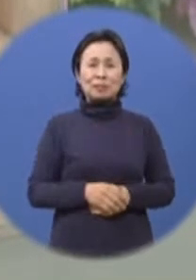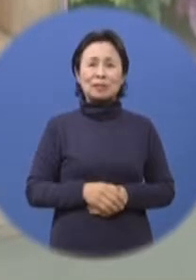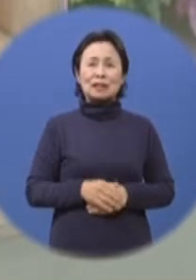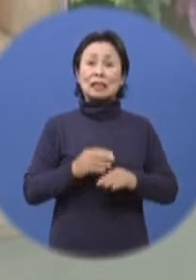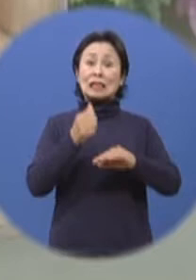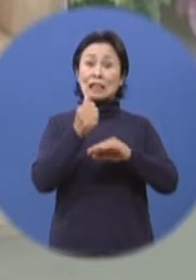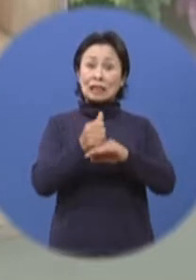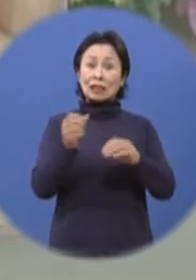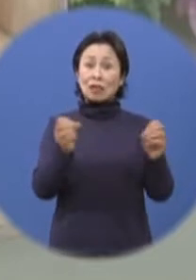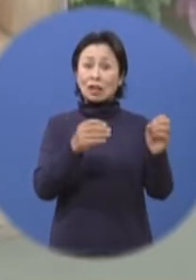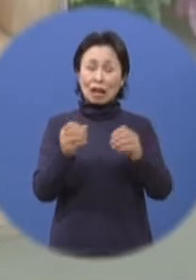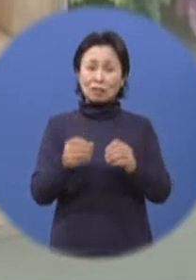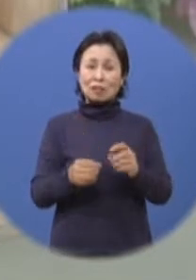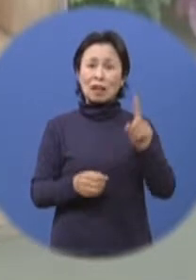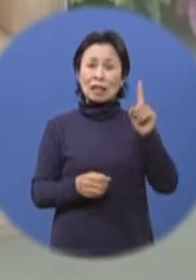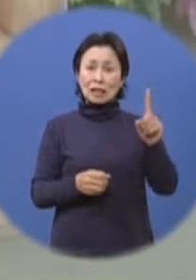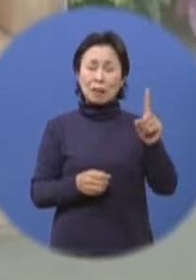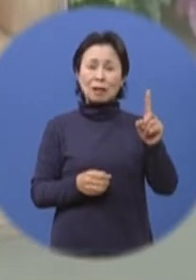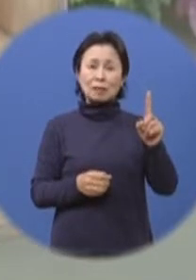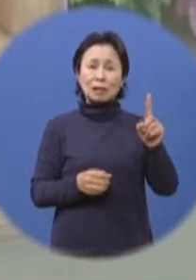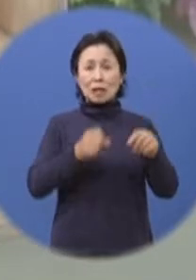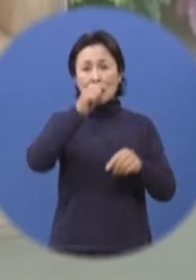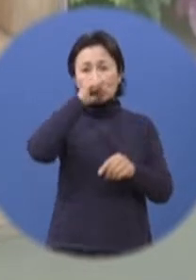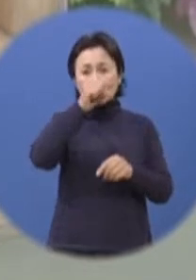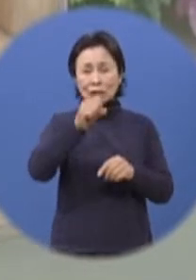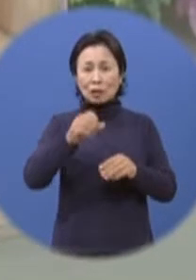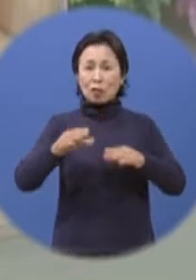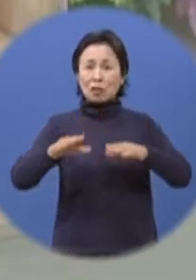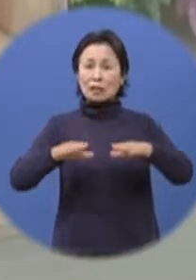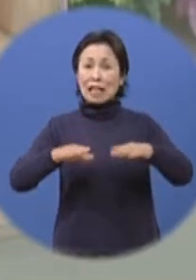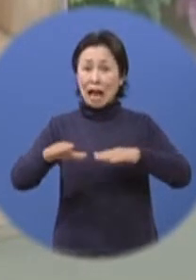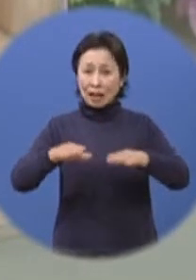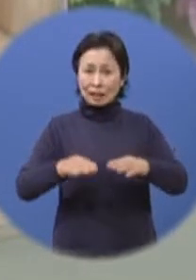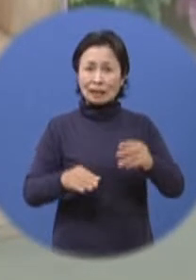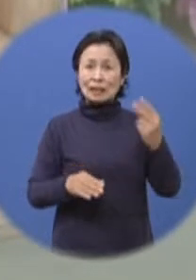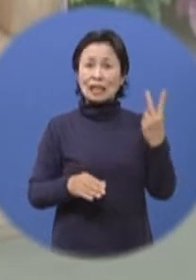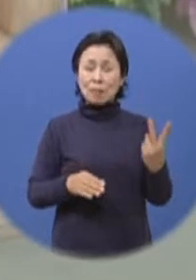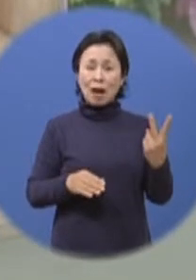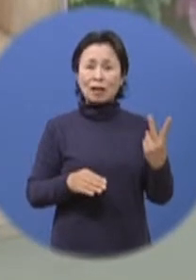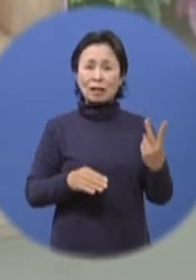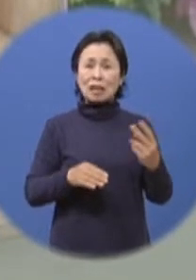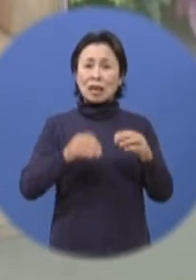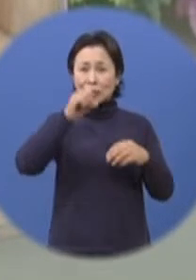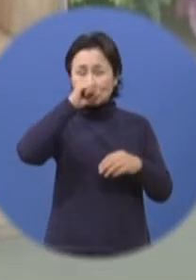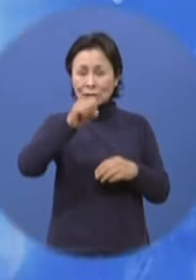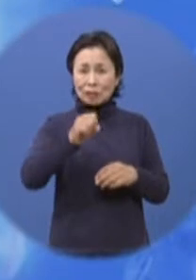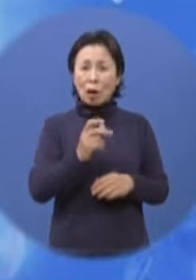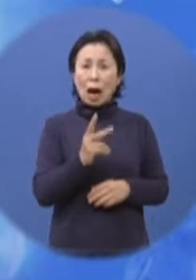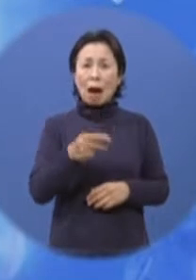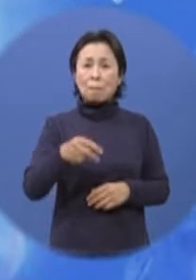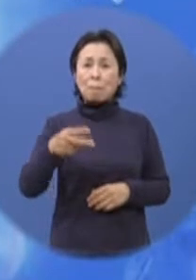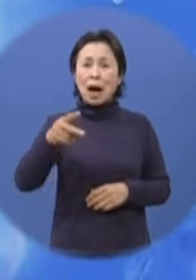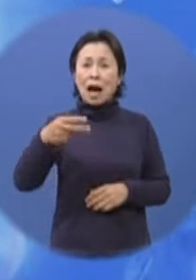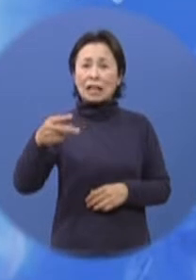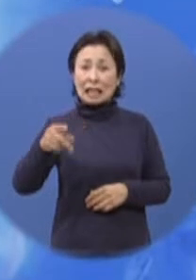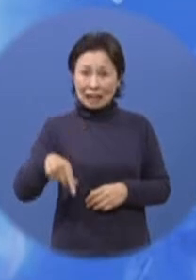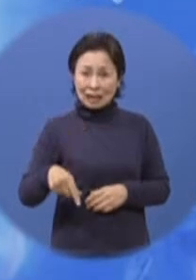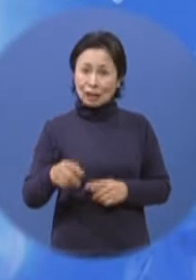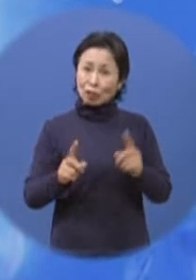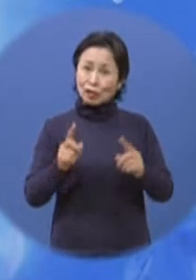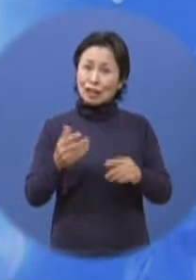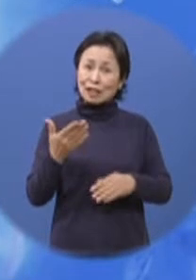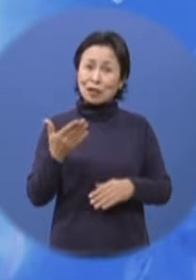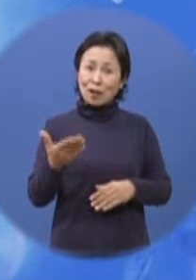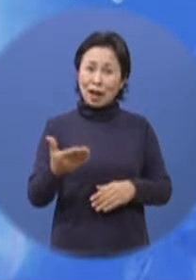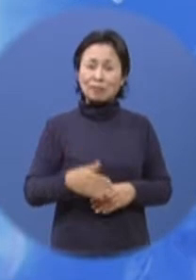一番グッドデザイン2番 good companyどちらでしょうかご希望の方は